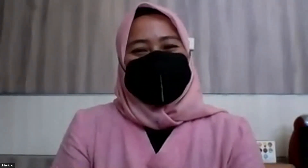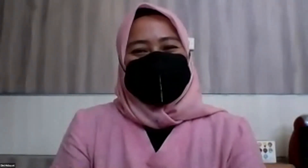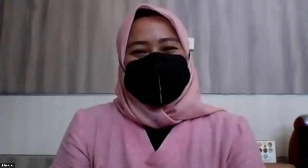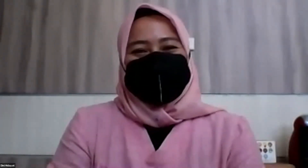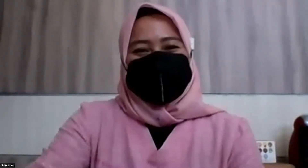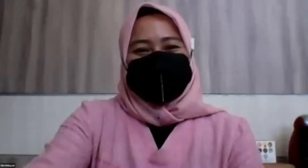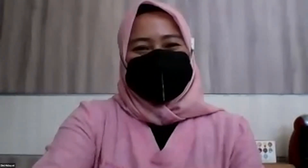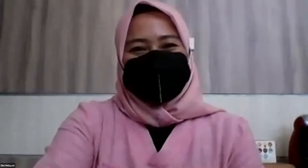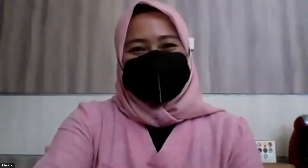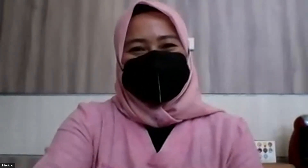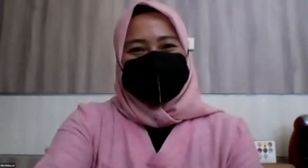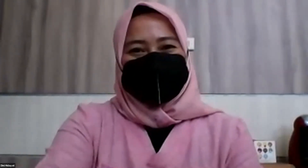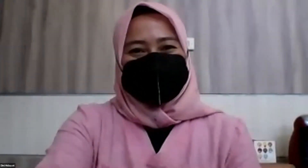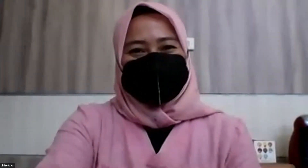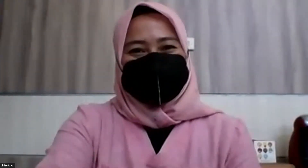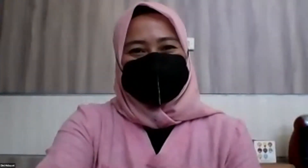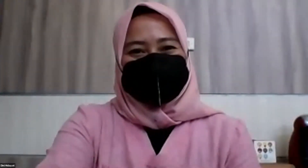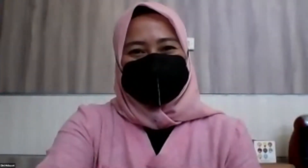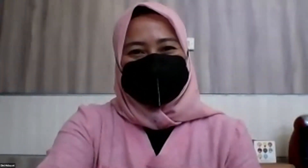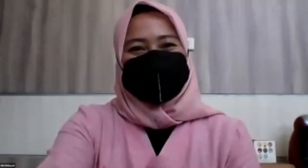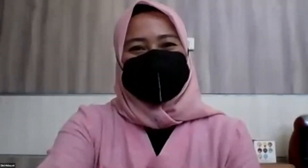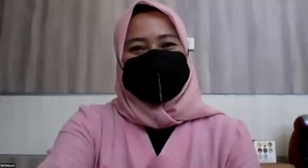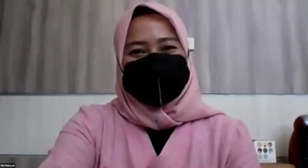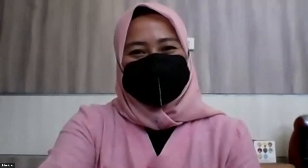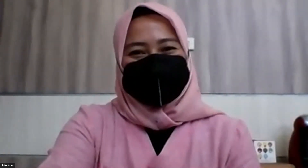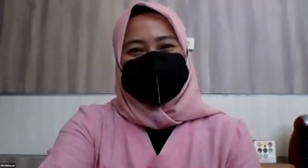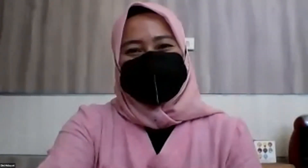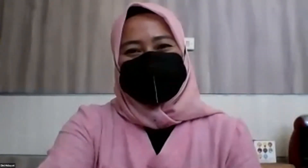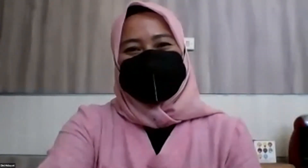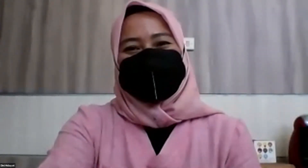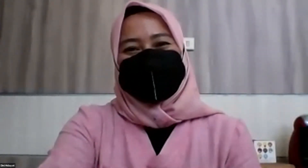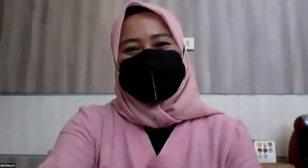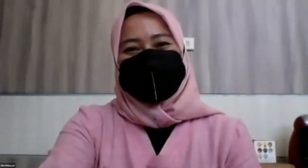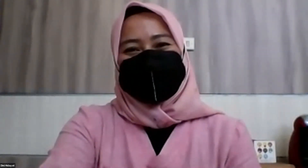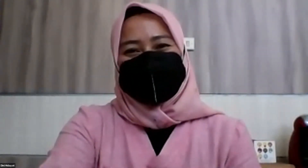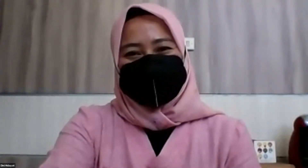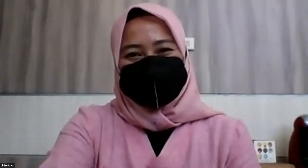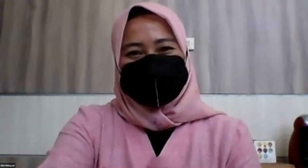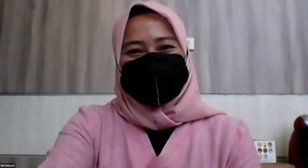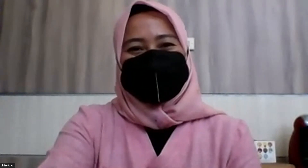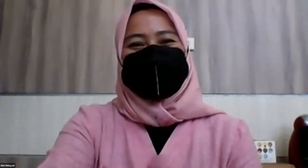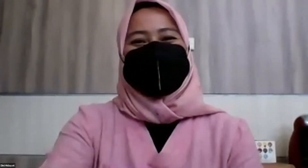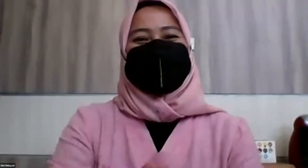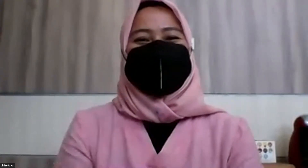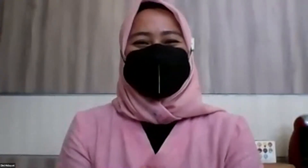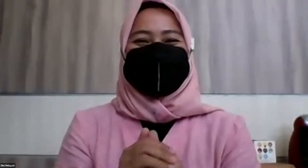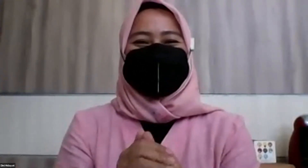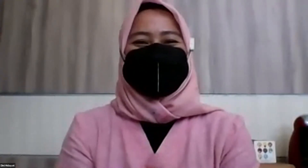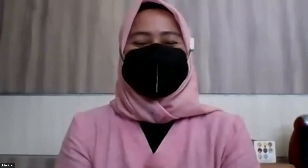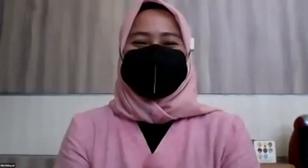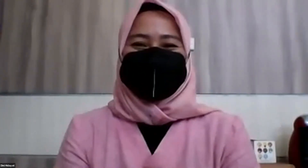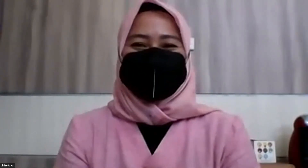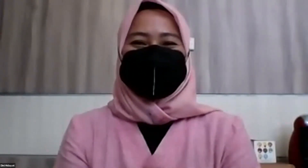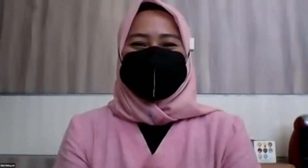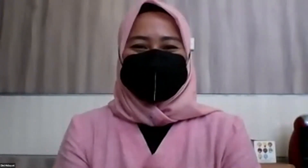kita ada webinar lagi selanjutnya di hari Jumat, jamnya sama, jam 9. Kontak personnya sama, silakan hubungi